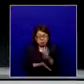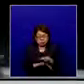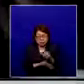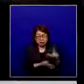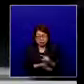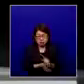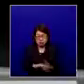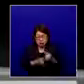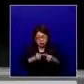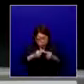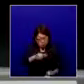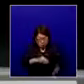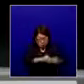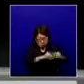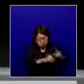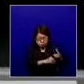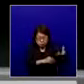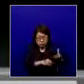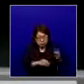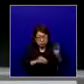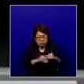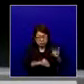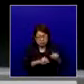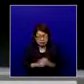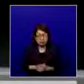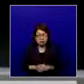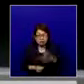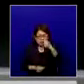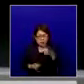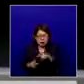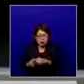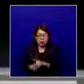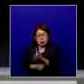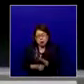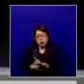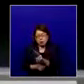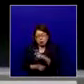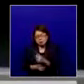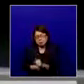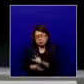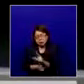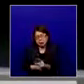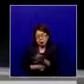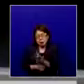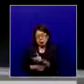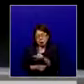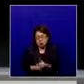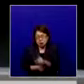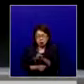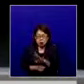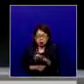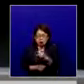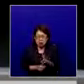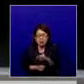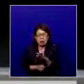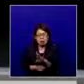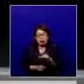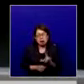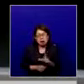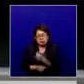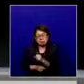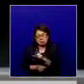ใหม่มากกว่านี้แล้วนะเพิ่มขึ้นไปอีกแล้วนะยังไม่ได้ใส่ของพี่ไทยนะครับหลักร้อยหลัก10หลักร้อยหลัก10หลักร้อยหลัก10ท่านนาย